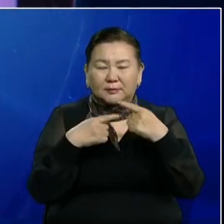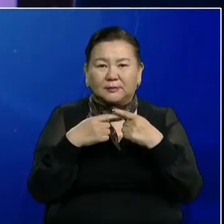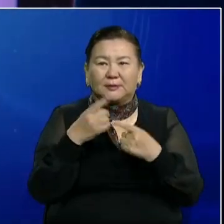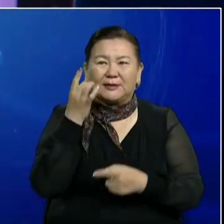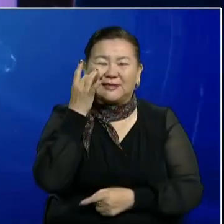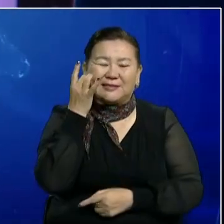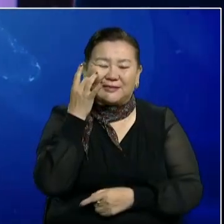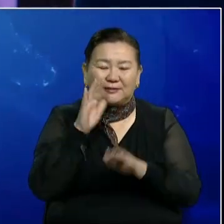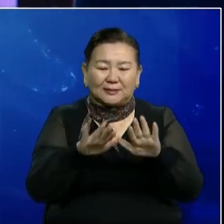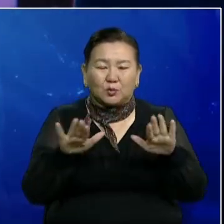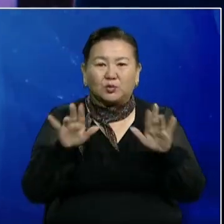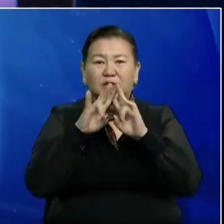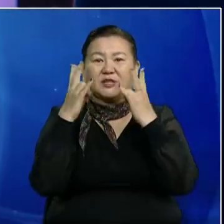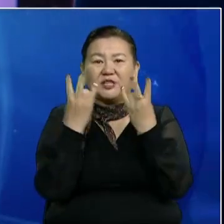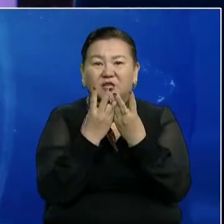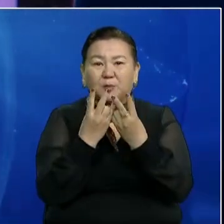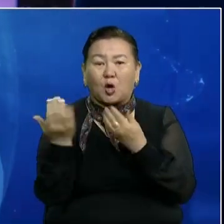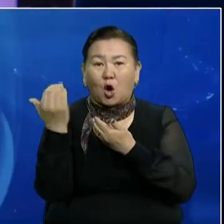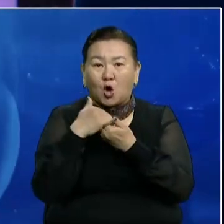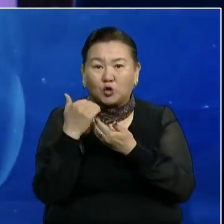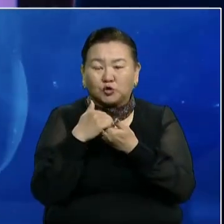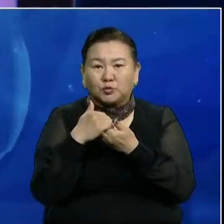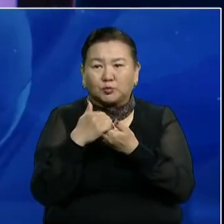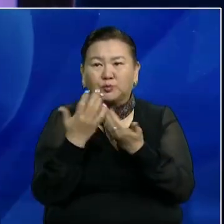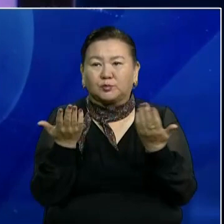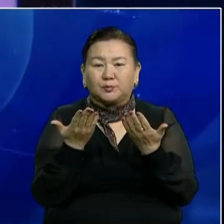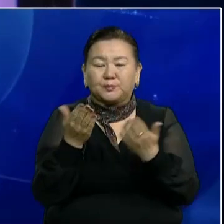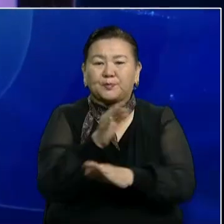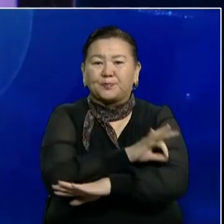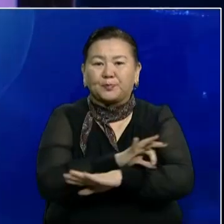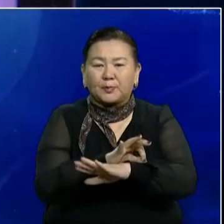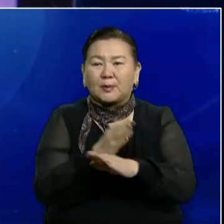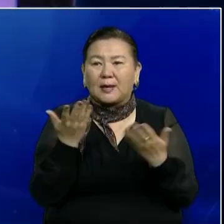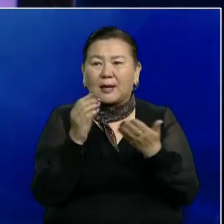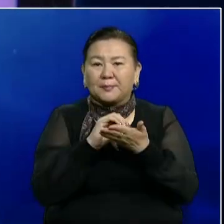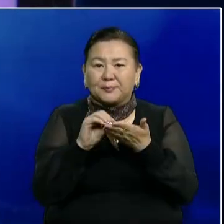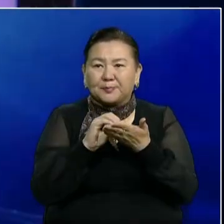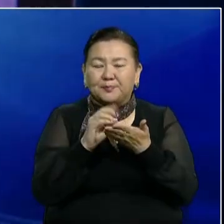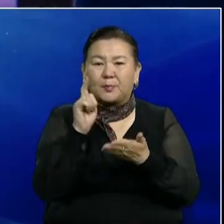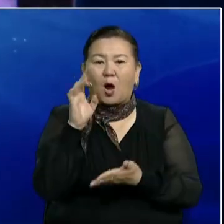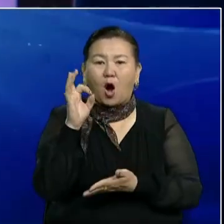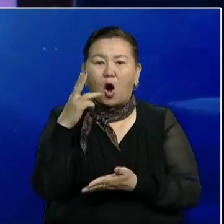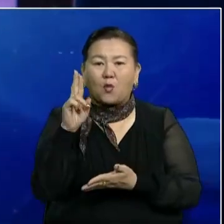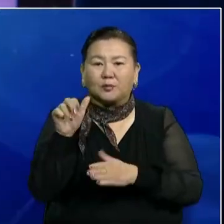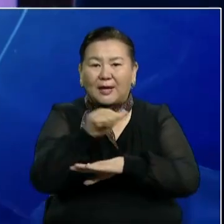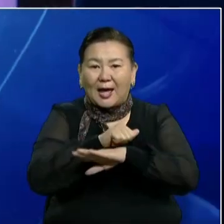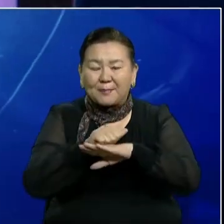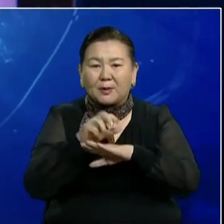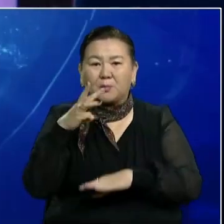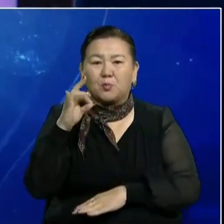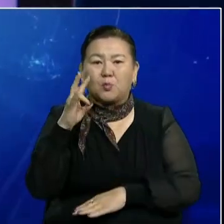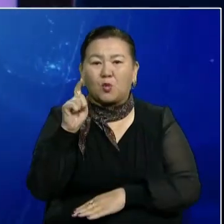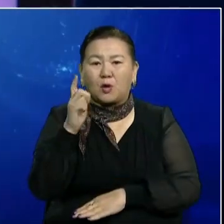эрэгтэй хүүхдүүдийн нийгмийн оролцоог нэмэгдүүлэх талаар төсөл бичигдсэн байгаа. Энэ хаана бичигдсэн бэ гэхээр Ховд аймгийн Мөн Хайрхан